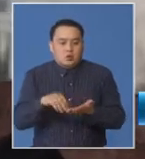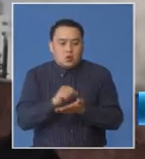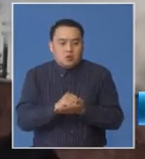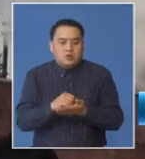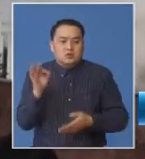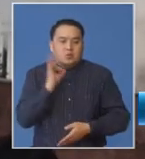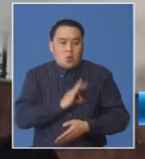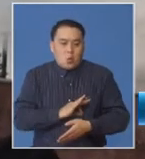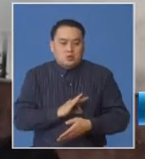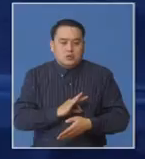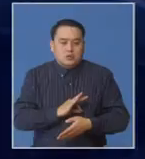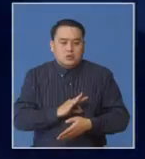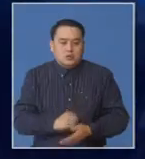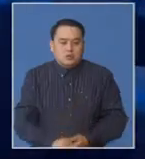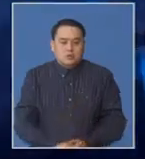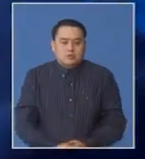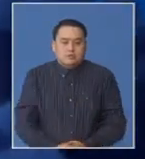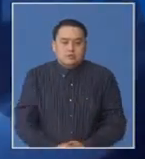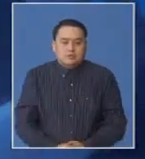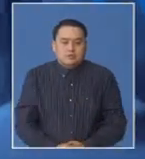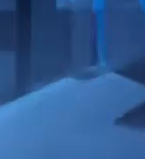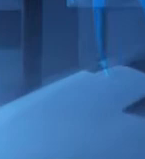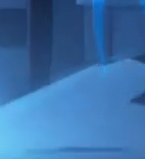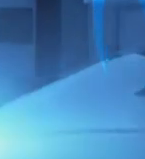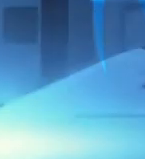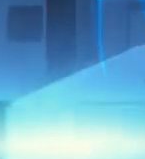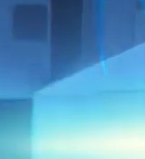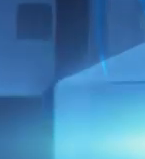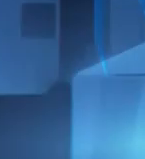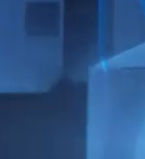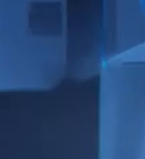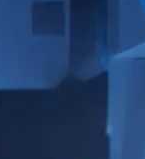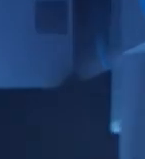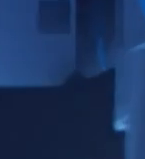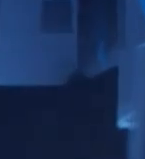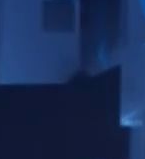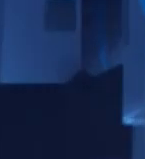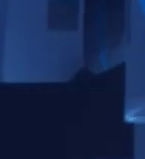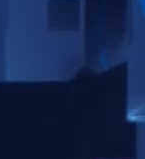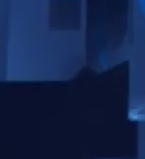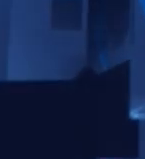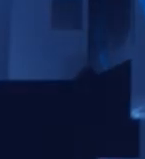планируется использовать в отделке холла. Информацию подготовил Ануар Амангельдинов по материалам интернет-ресурсов.